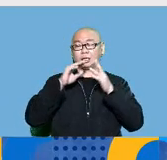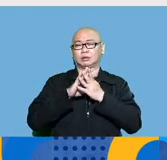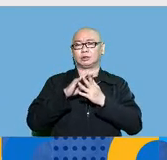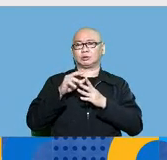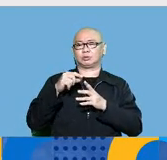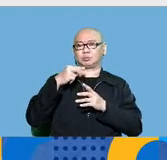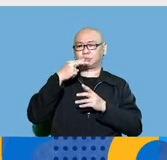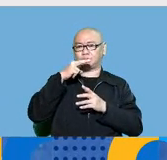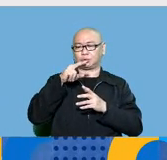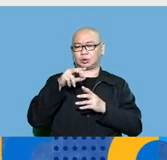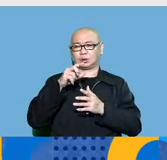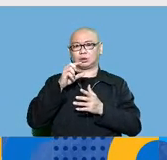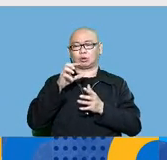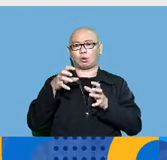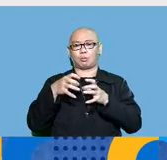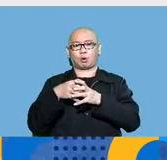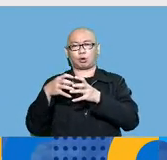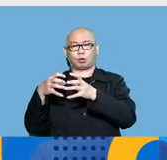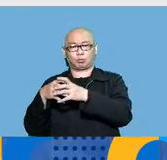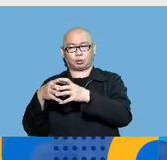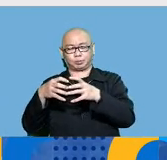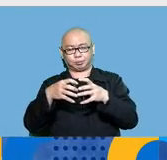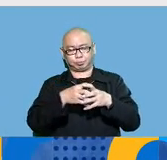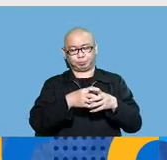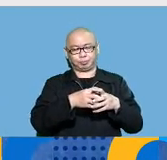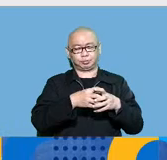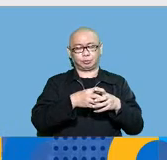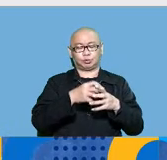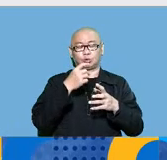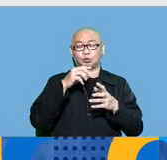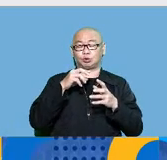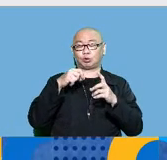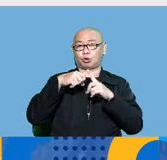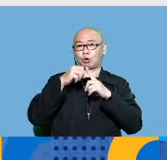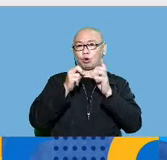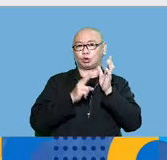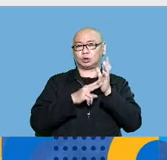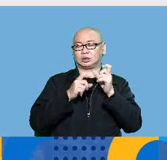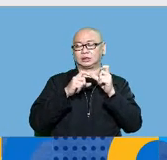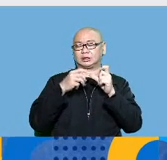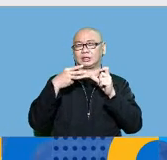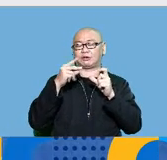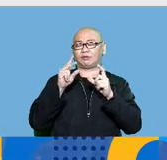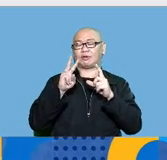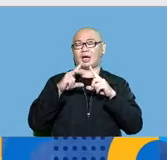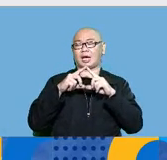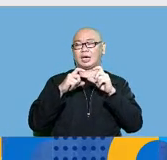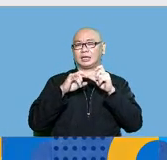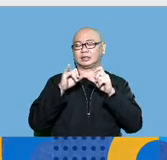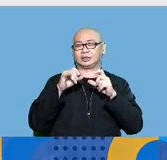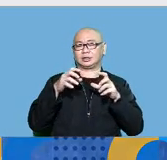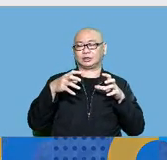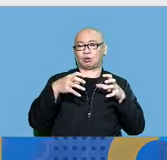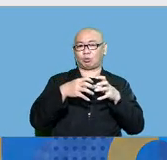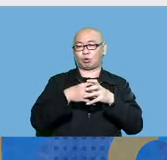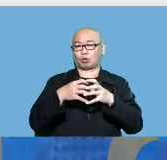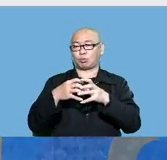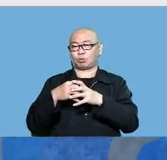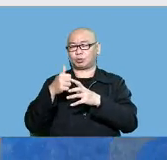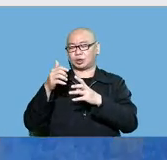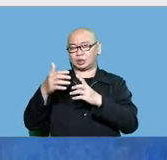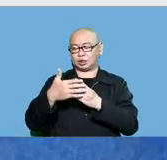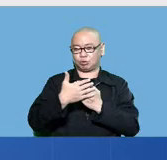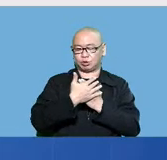dan konservasi kawasan. Untuk konservasi spesies, kita bisa melihat beberapa spesies yang tadi dilindungi, bisa